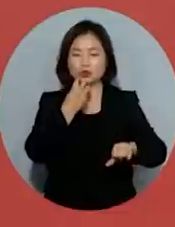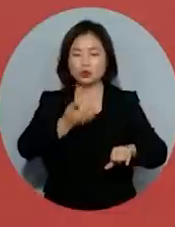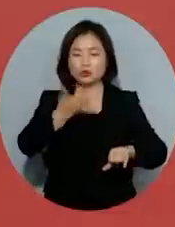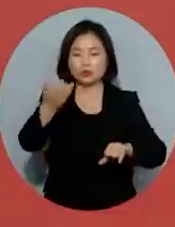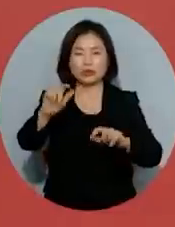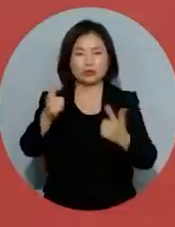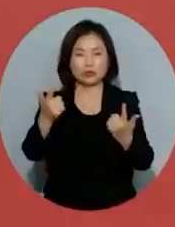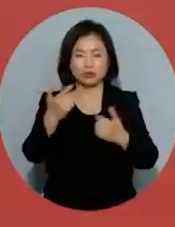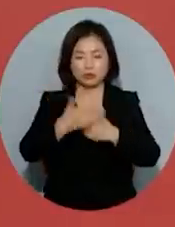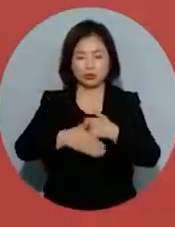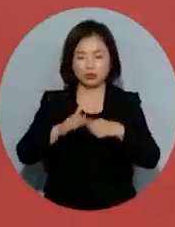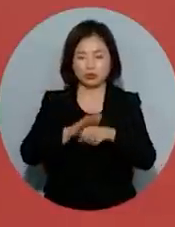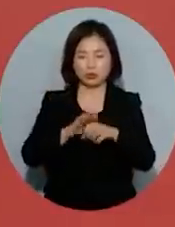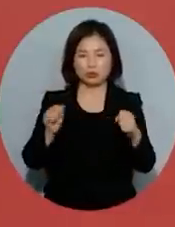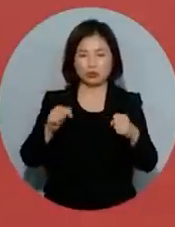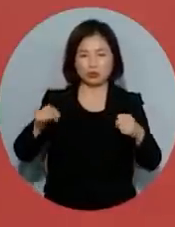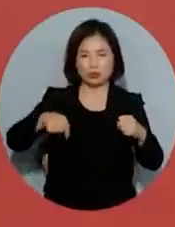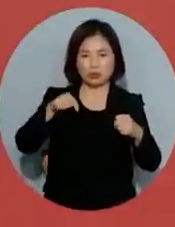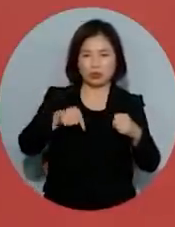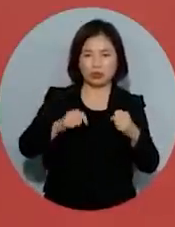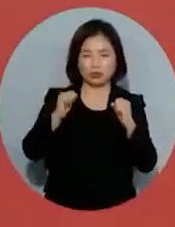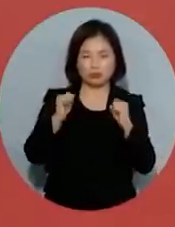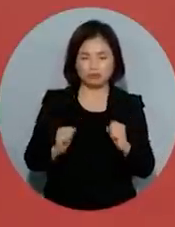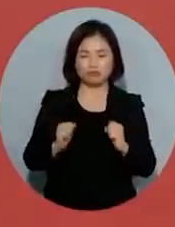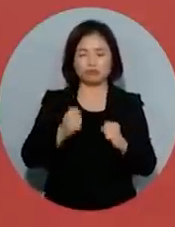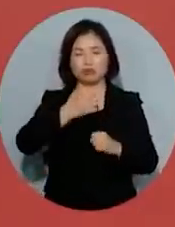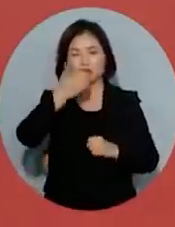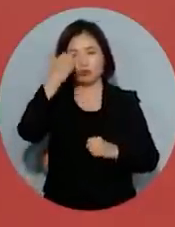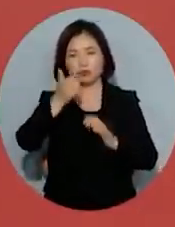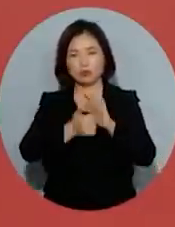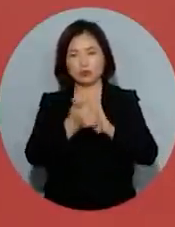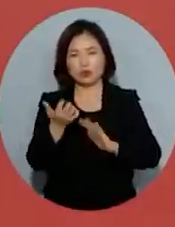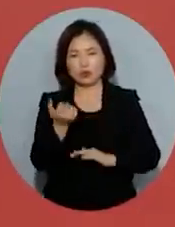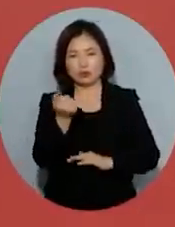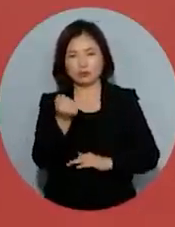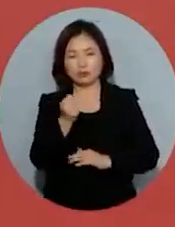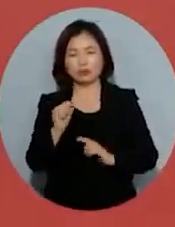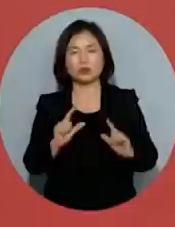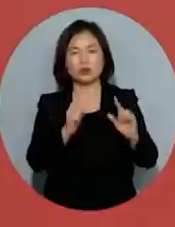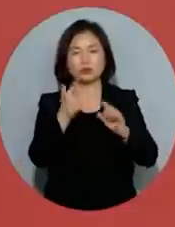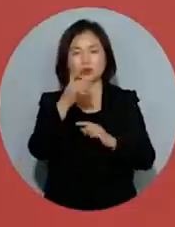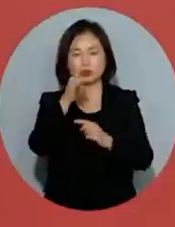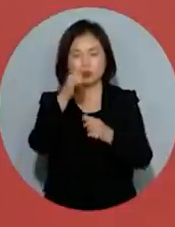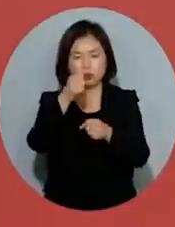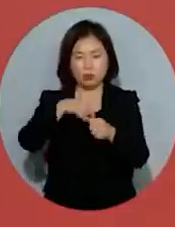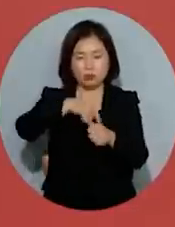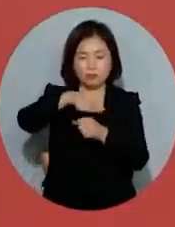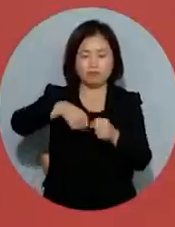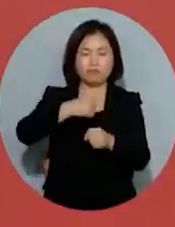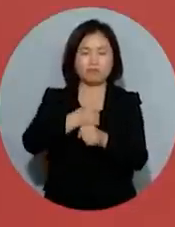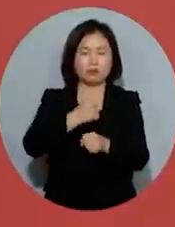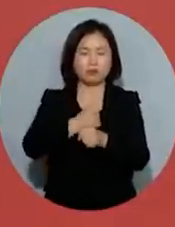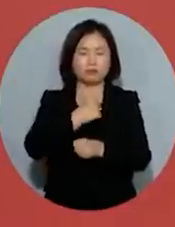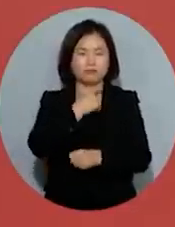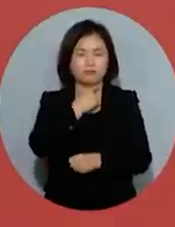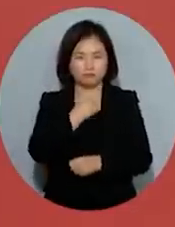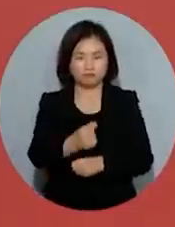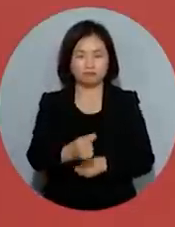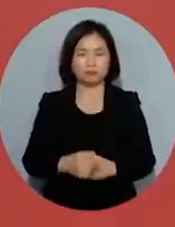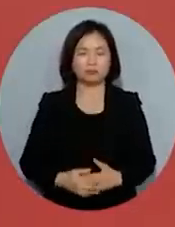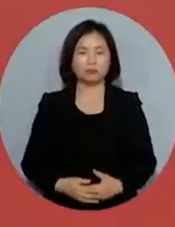않고 대구 경북 이 지역에서 꿈과 희망을 갖고 살 수 있도록 반드시